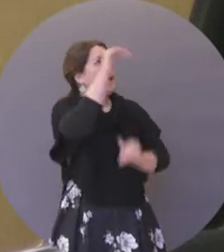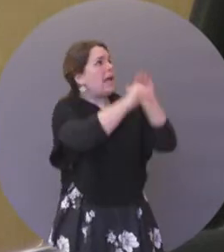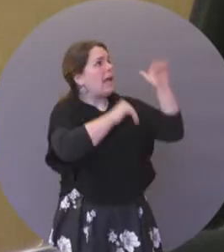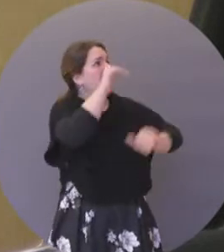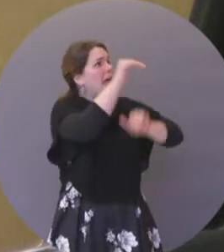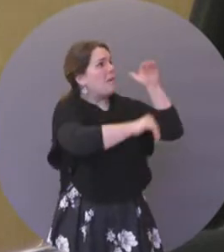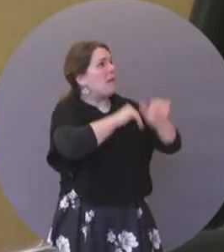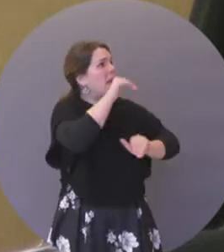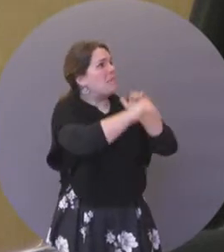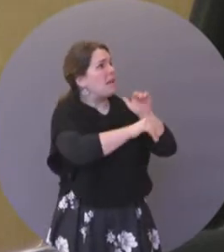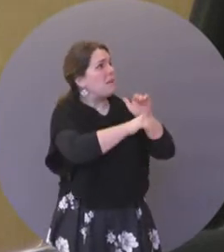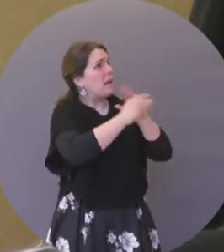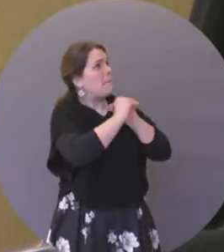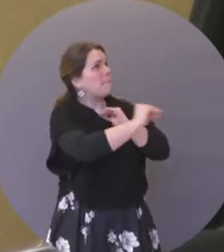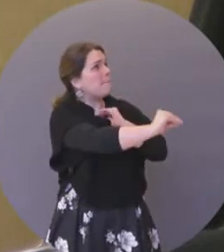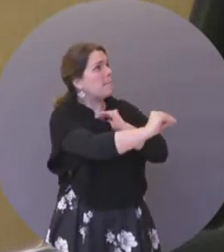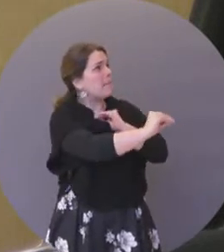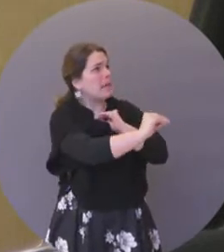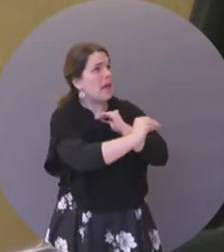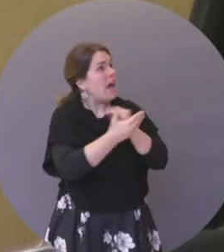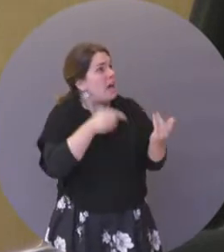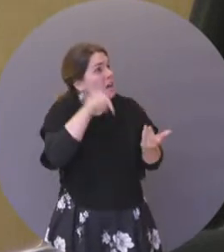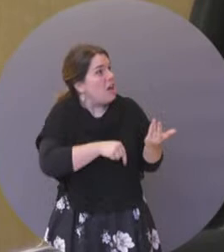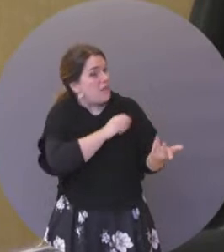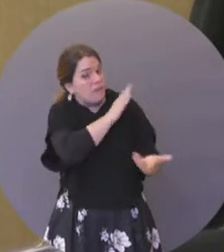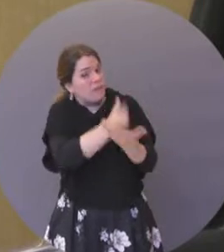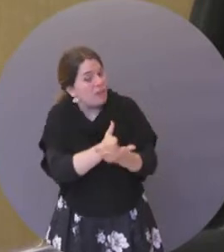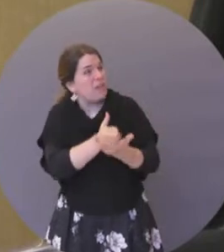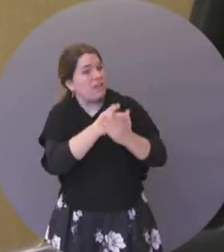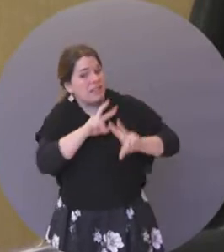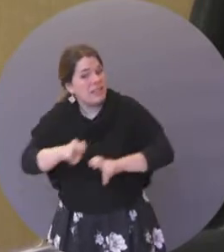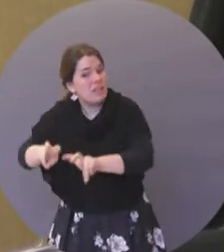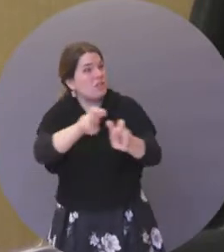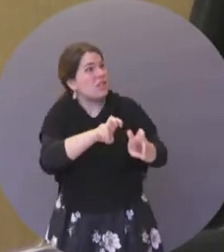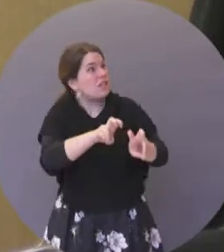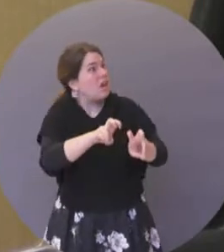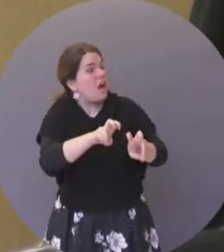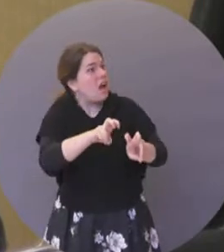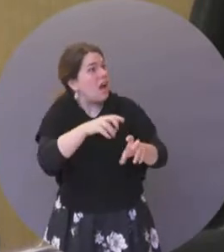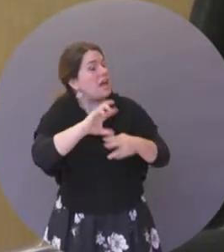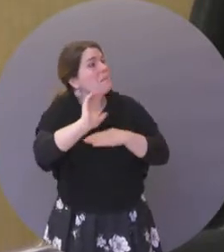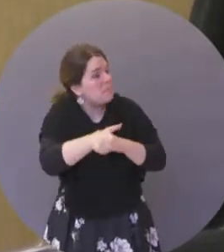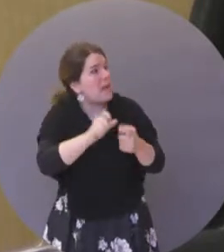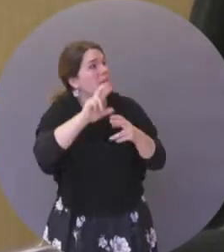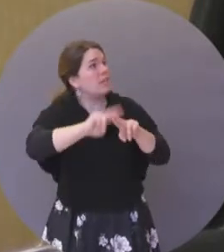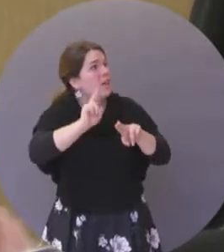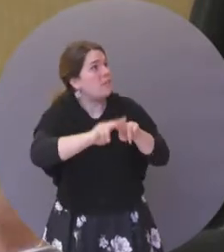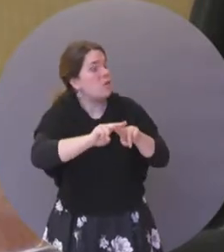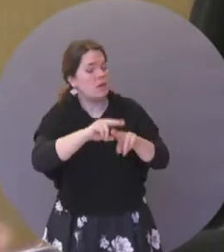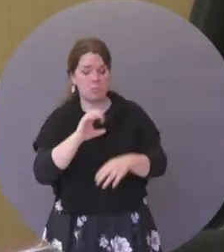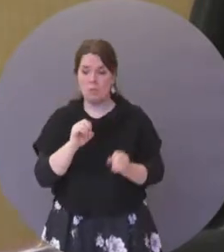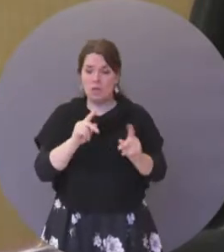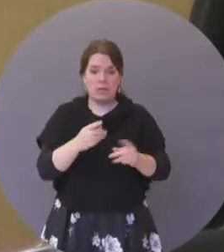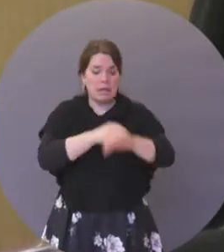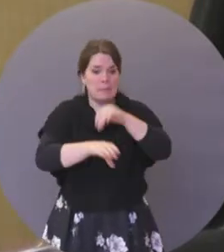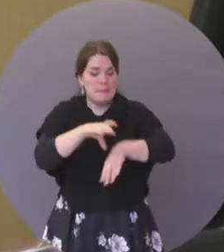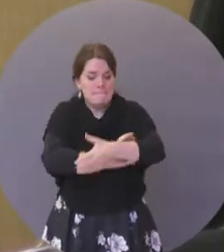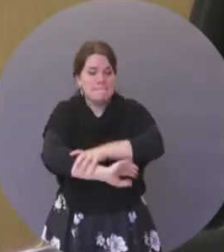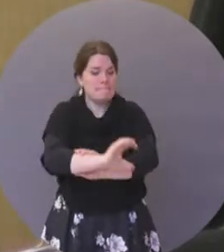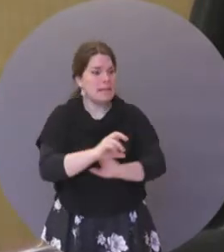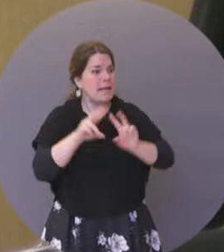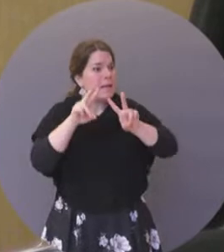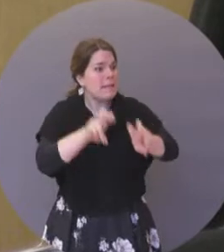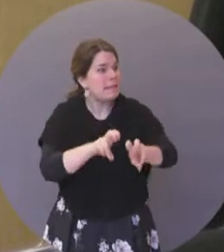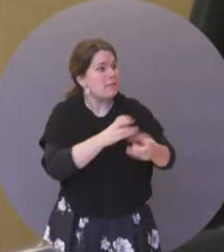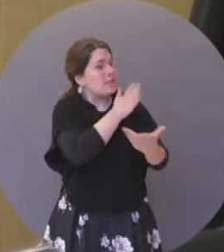faut faire un diagnostic qui sont préengager les travaux mais que le diagnostic ils ont pas la réponse bref tout est tellement informatisé et on a tellement